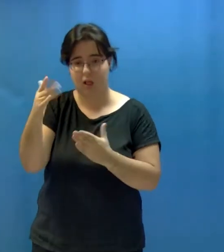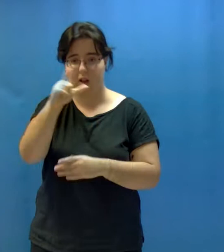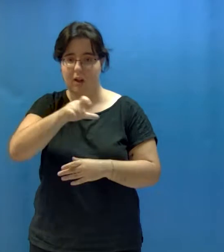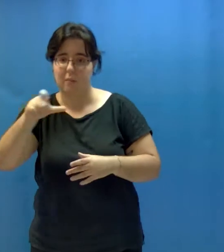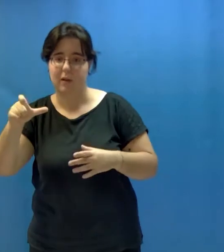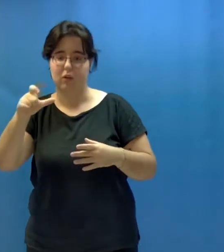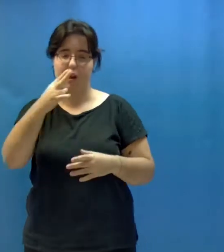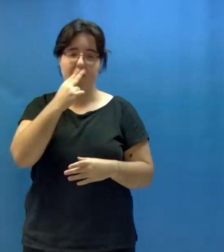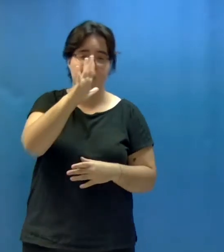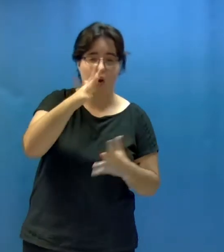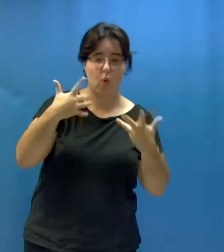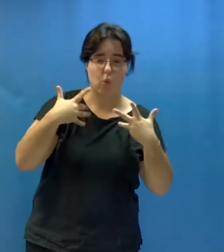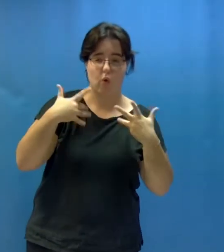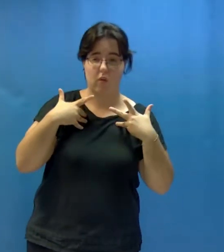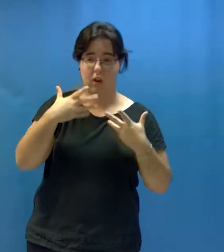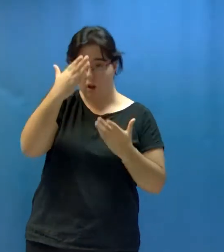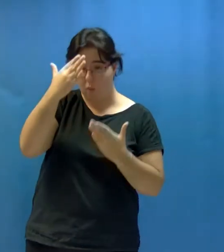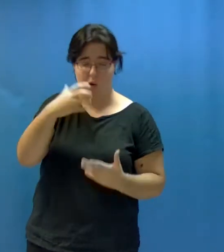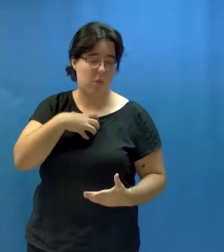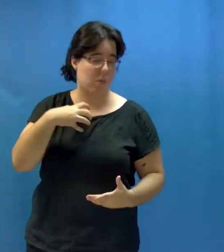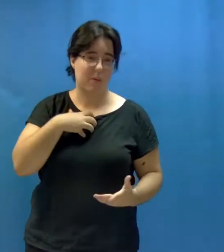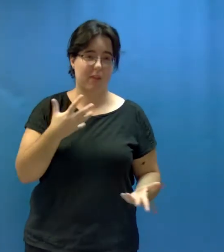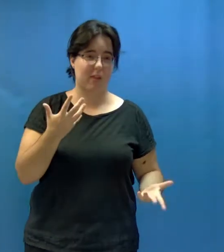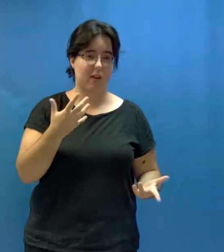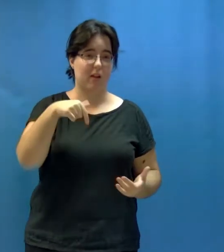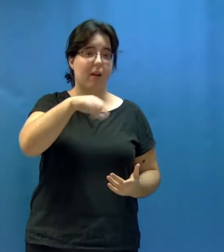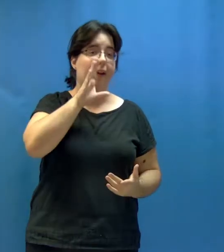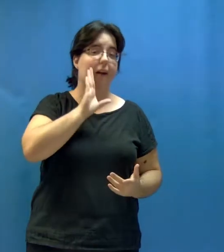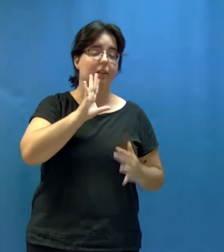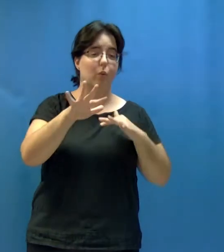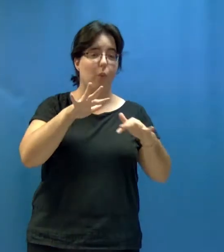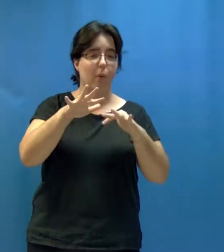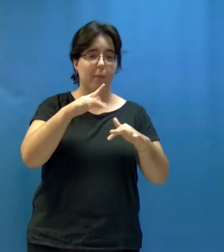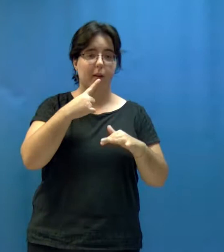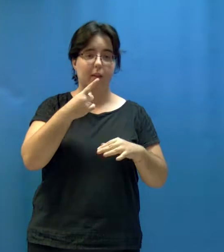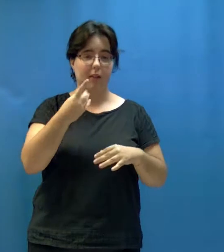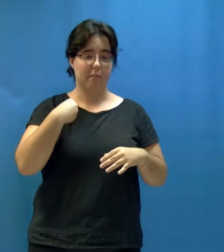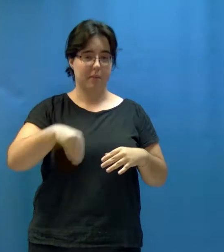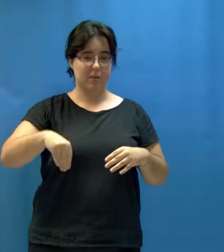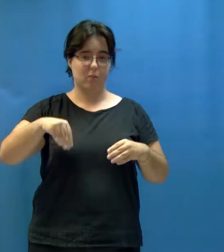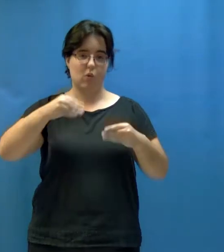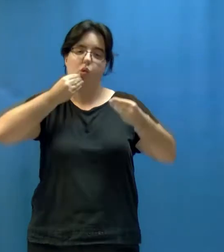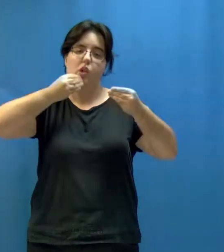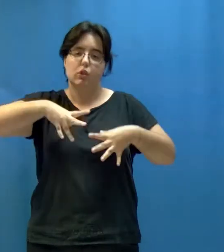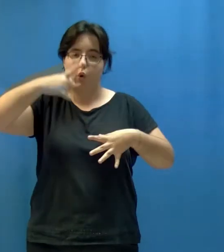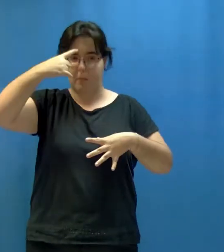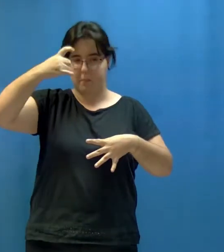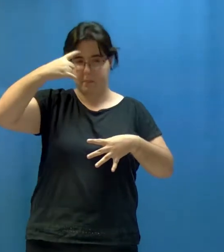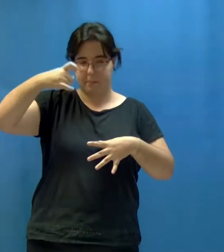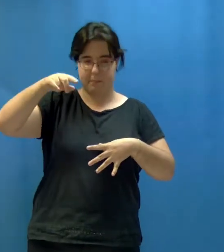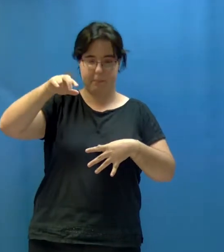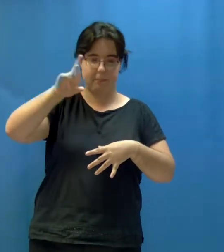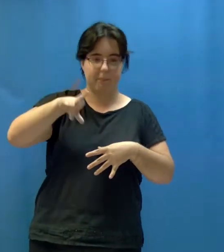franquista. Castelló en Moviment fa seues les paraules del grup de la recerca de la memòria històrica quan diu que les creus dels